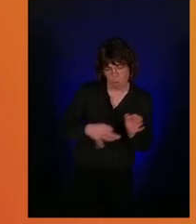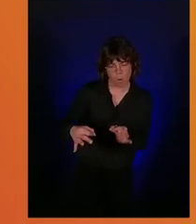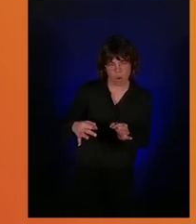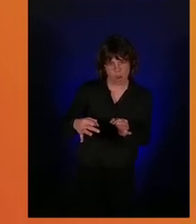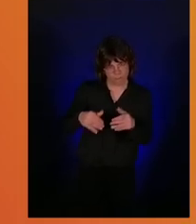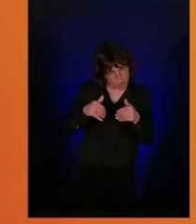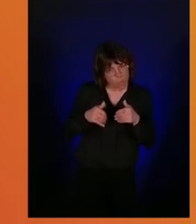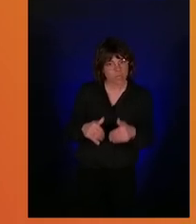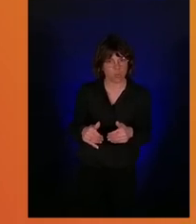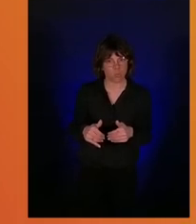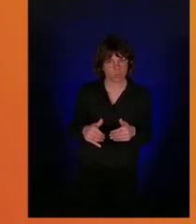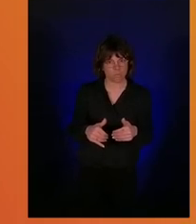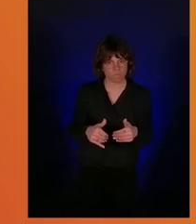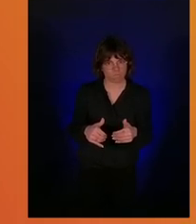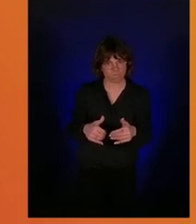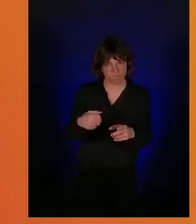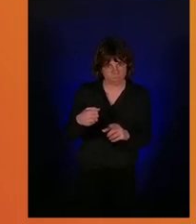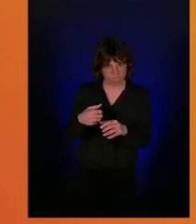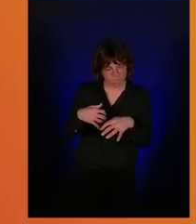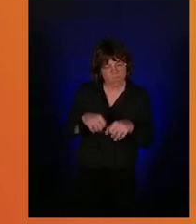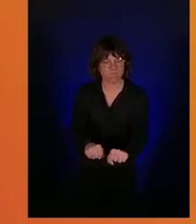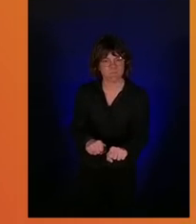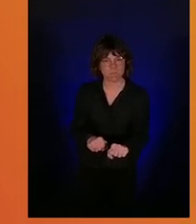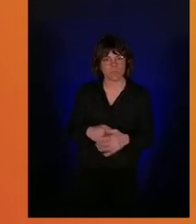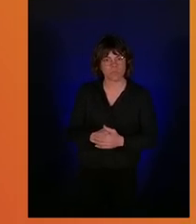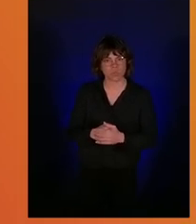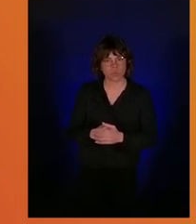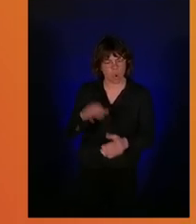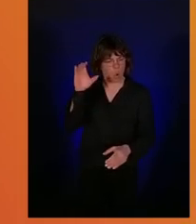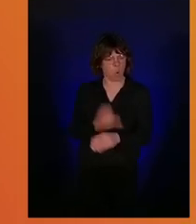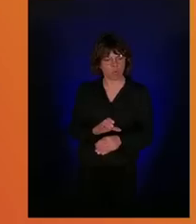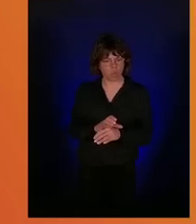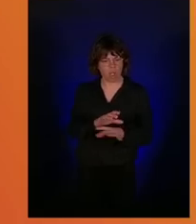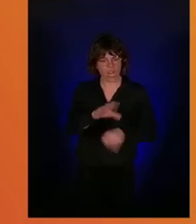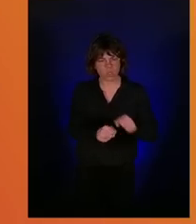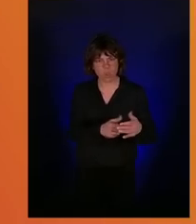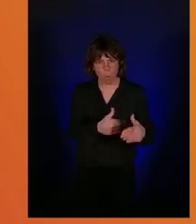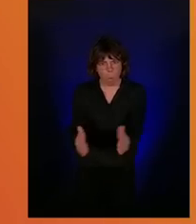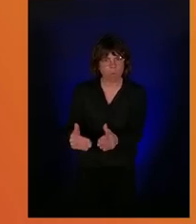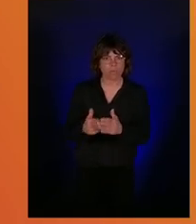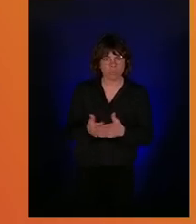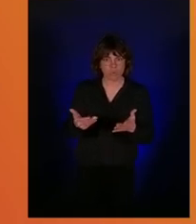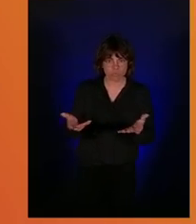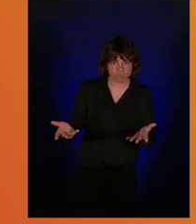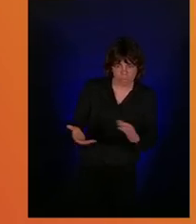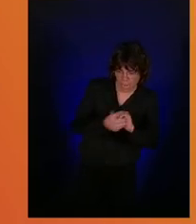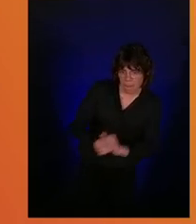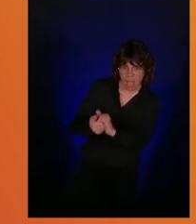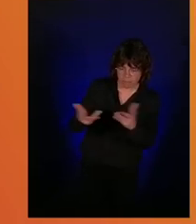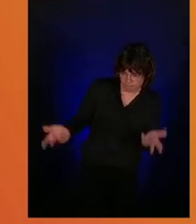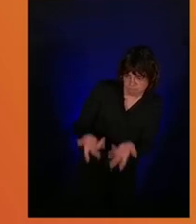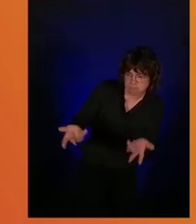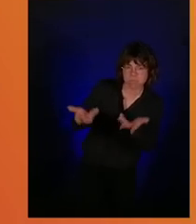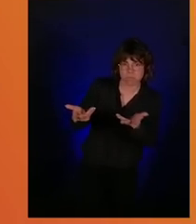mener encore plus durement. Nous avons lutté contre les réquisitions. Nous avons soutenu les camarades de Fos au